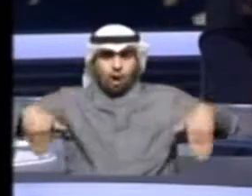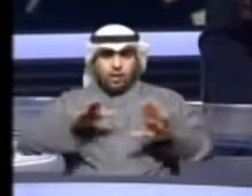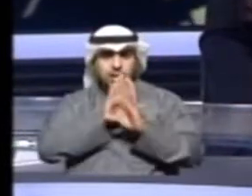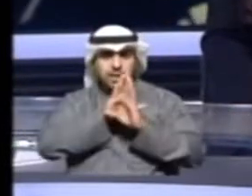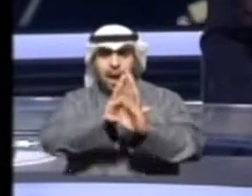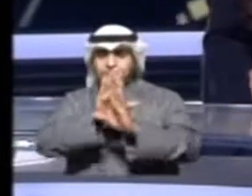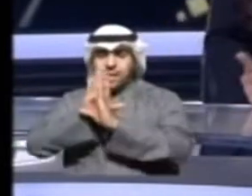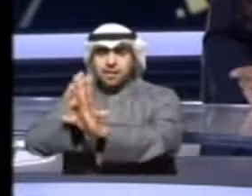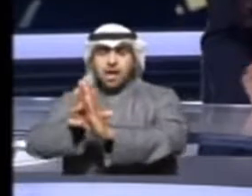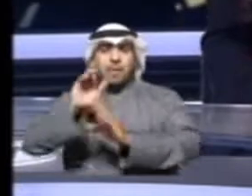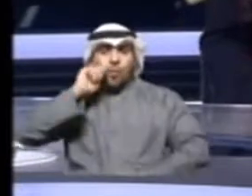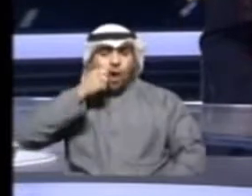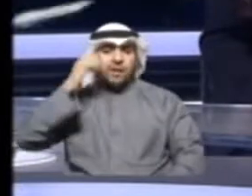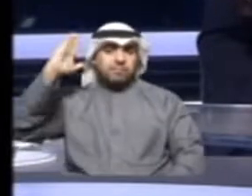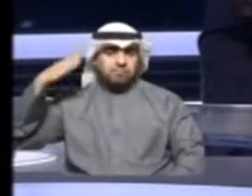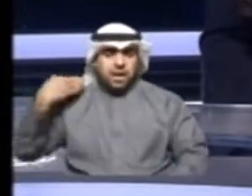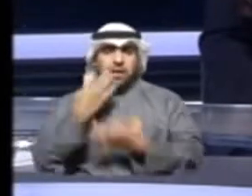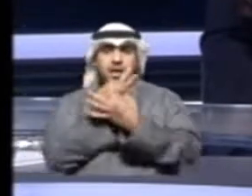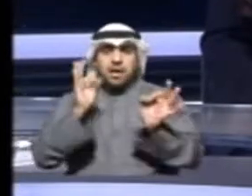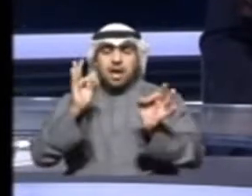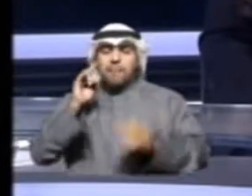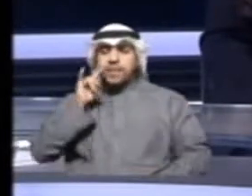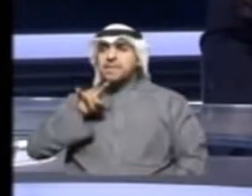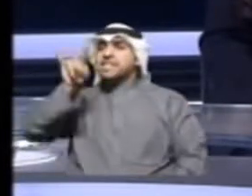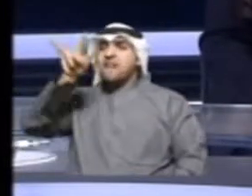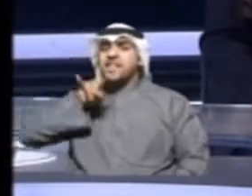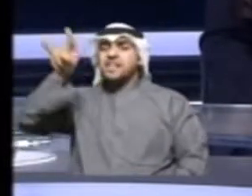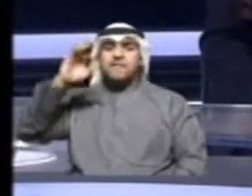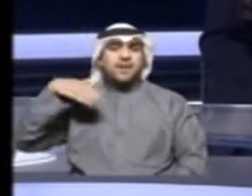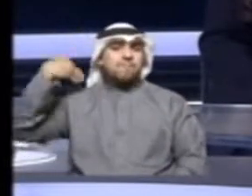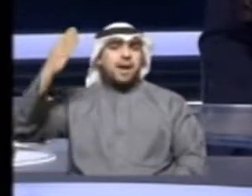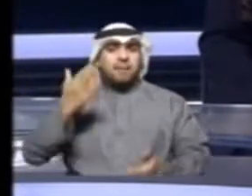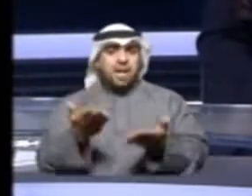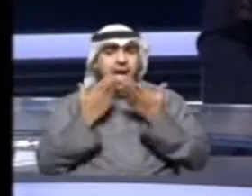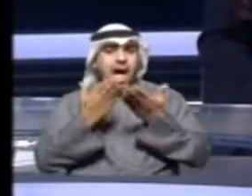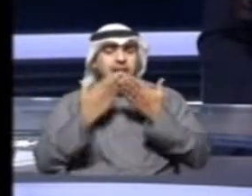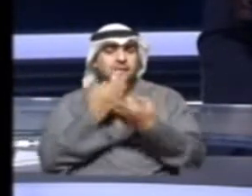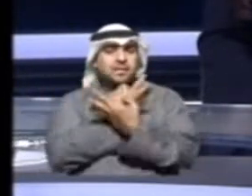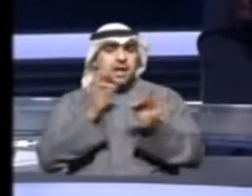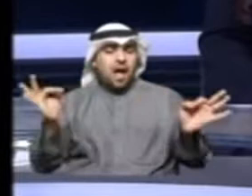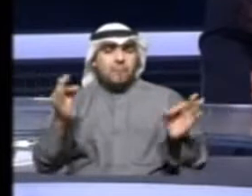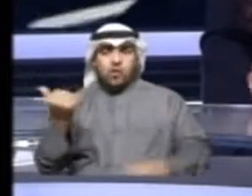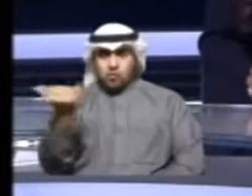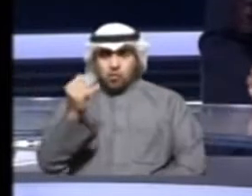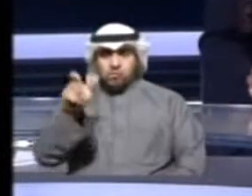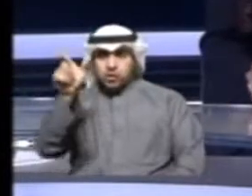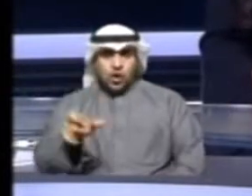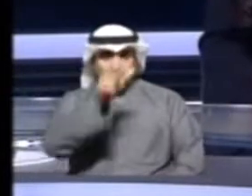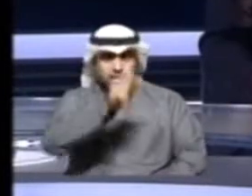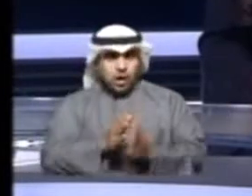الطلبة المبتعثين للدراسة في الخارج على نفقاتهم الخاصة وتشجيع المتميزين